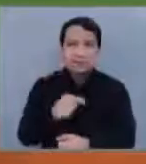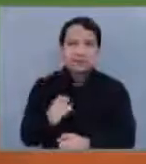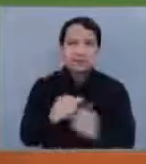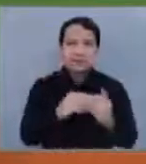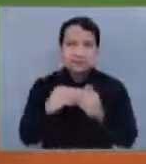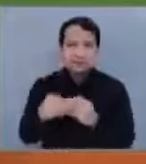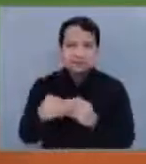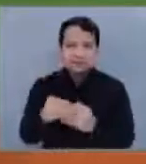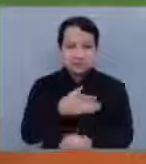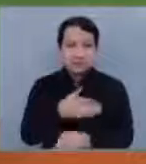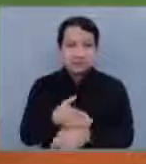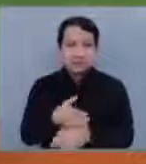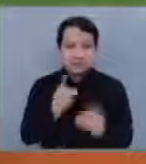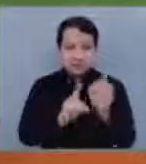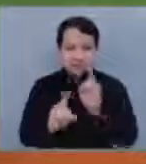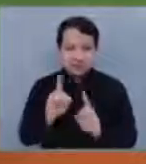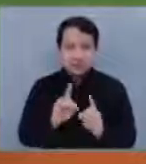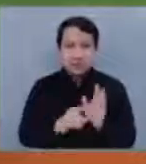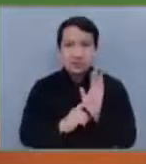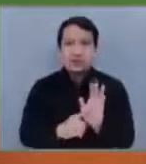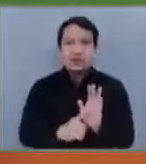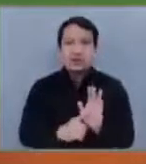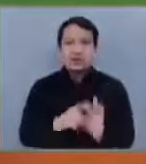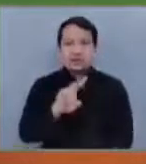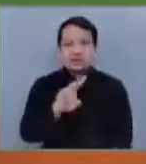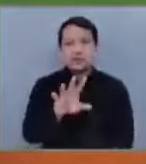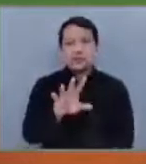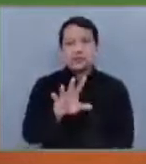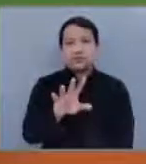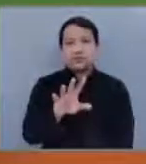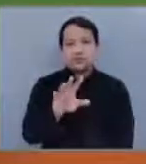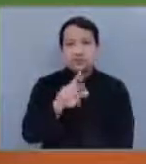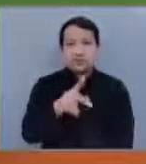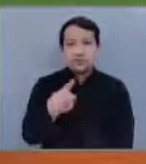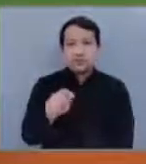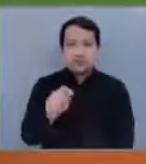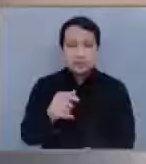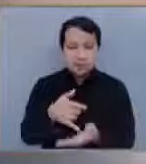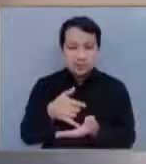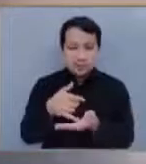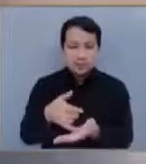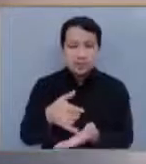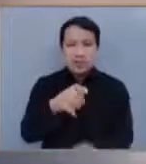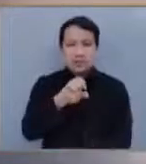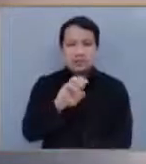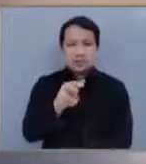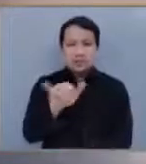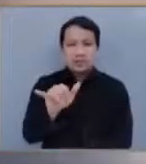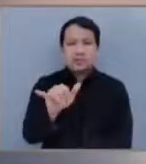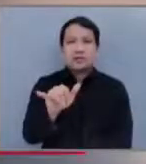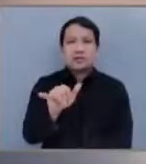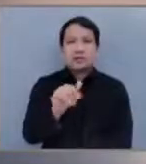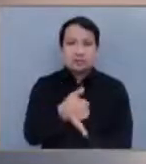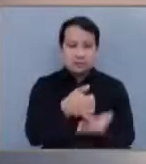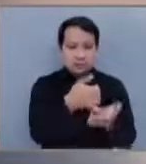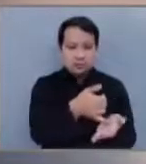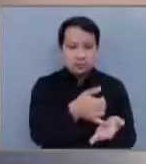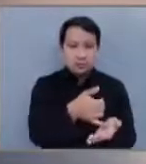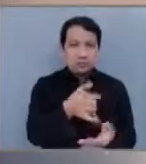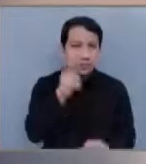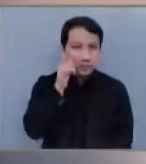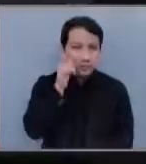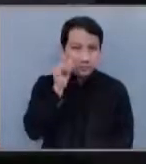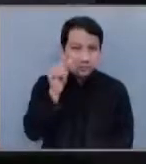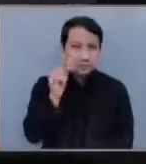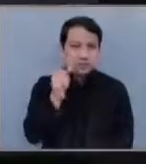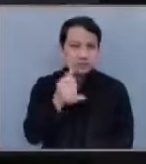in a Drama Series sa 74th Primetime Emmys. Nanalo ang Korean actor na si Lee Jung-Jae ng Outstanding Lead Actor in